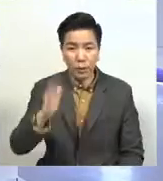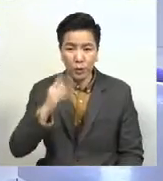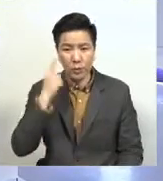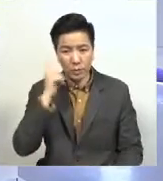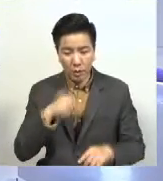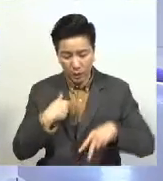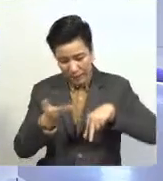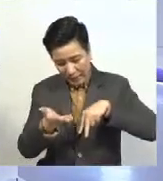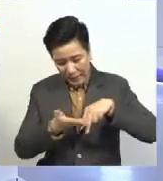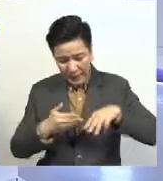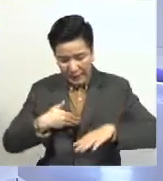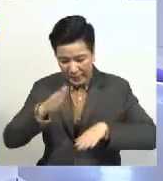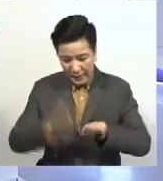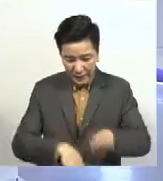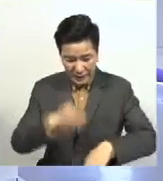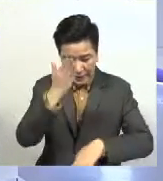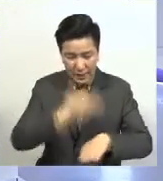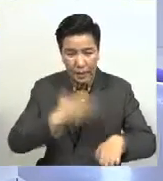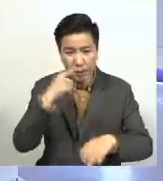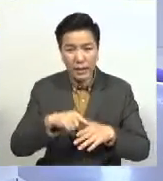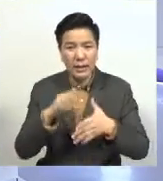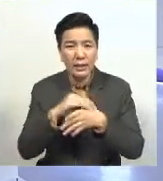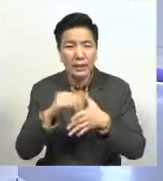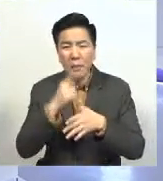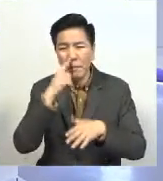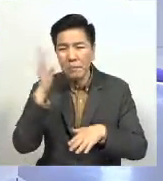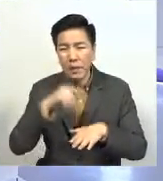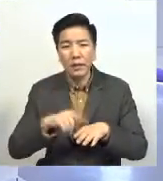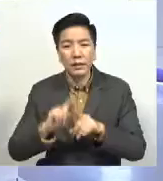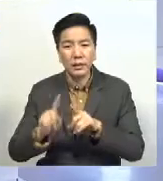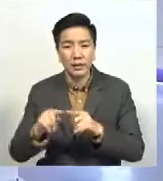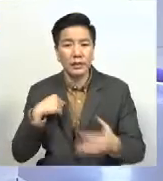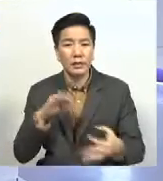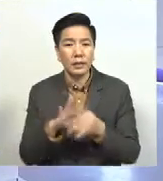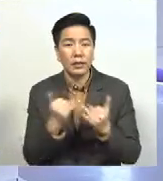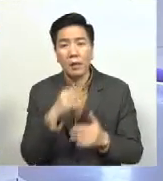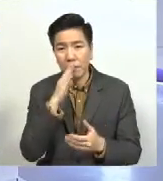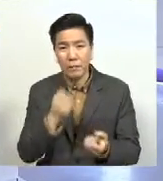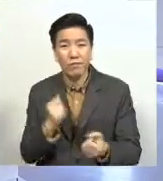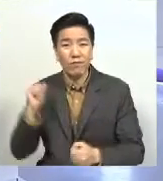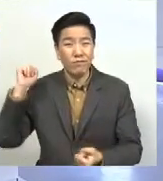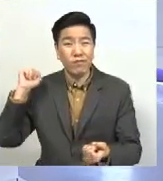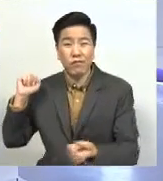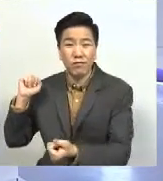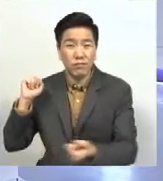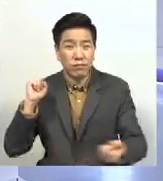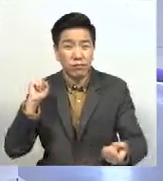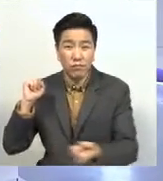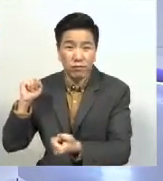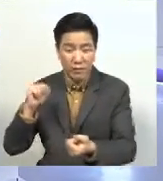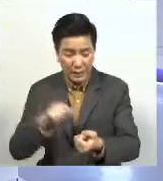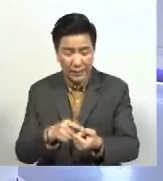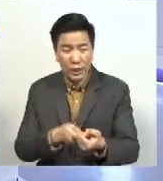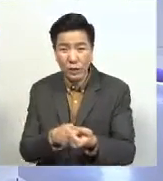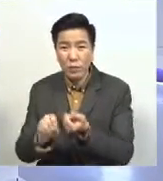องถูกตัดขานะเพราะว่าเนื้อร้ายเนื้อเน่าด้วย มีรายงานว่าเวลาเขาฉีดพ่นสารเคมีหรือว่าตัวเจ้าสารเ